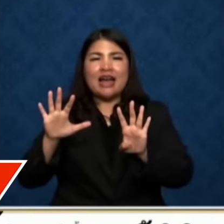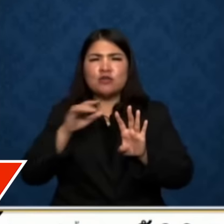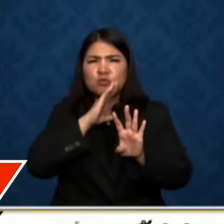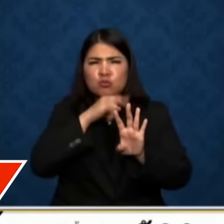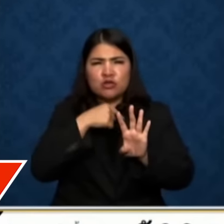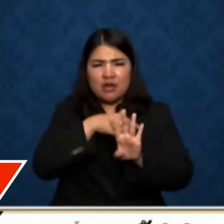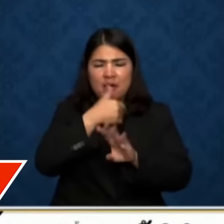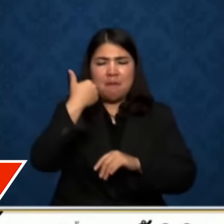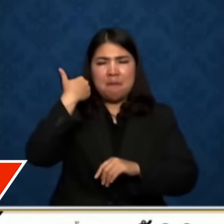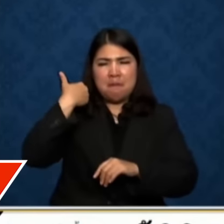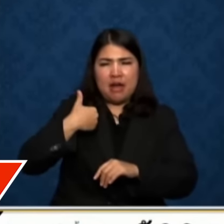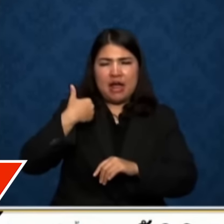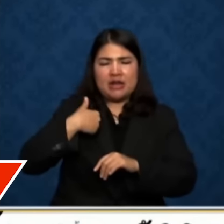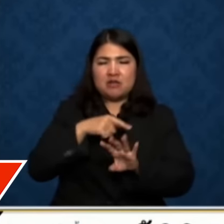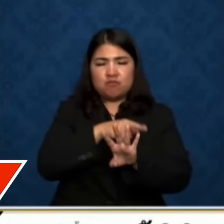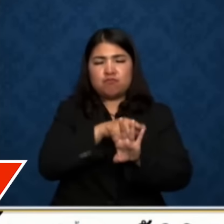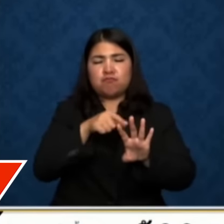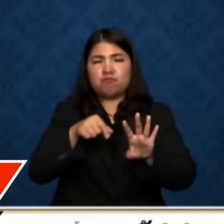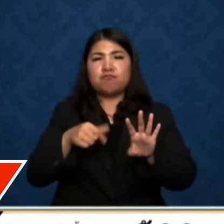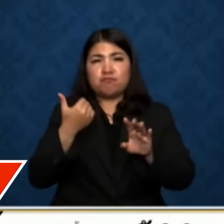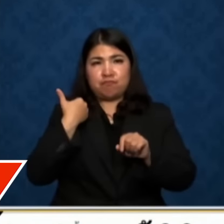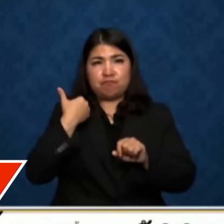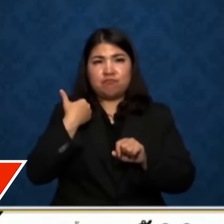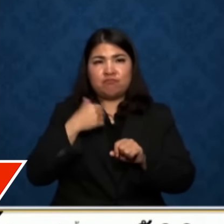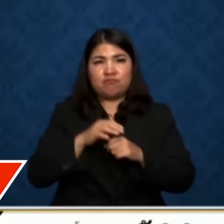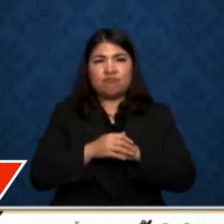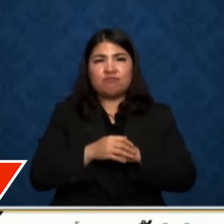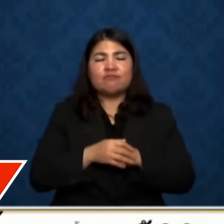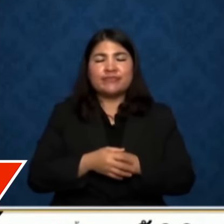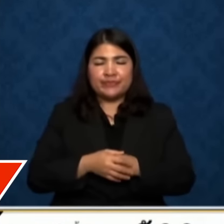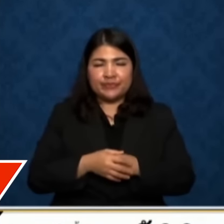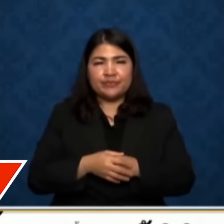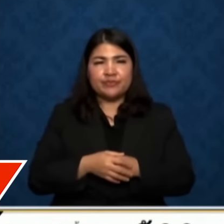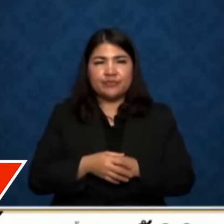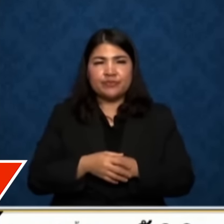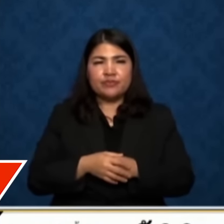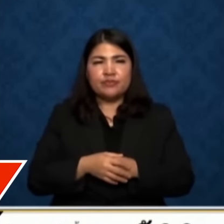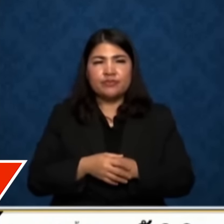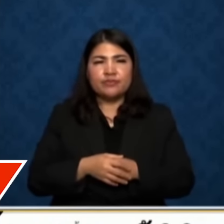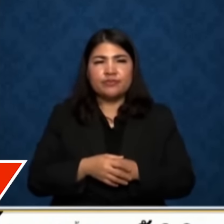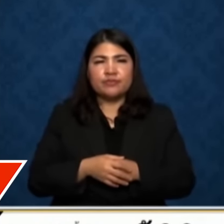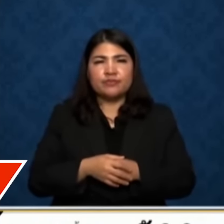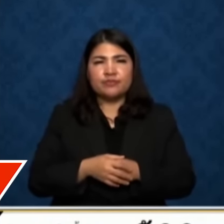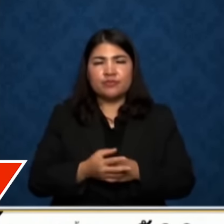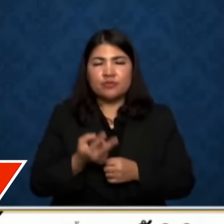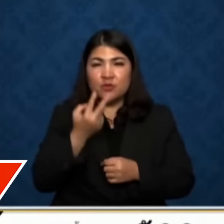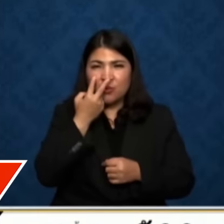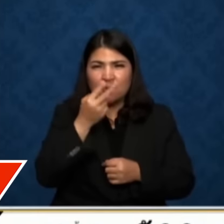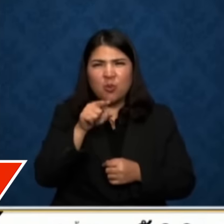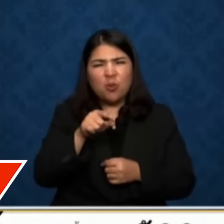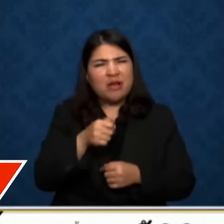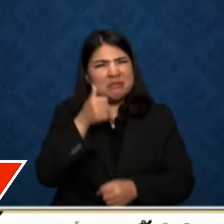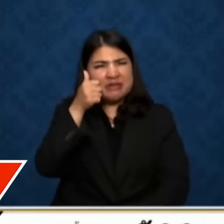ปายเนี่ยก็ผ่า1ใน7คนนี้แหละนะครับถ้าผ่าสปอร์ตก็1ใน5คนนี้แหละนะครับแล้วเราก็จะเห็นว่าผลลัพธ์ค่อน